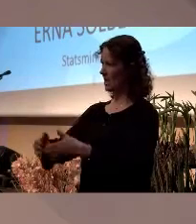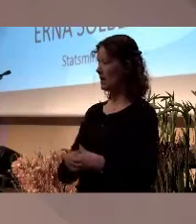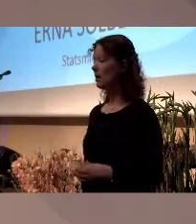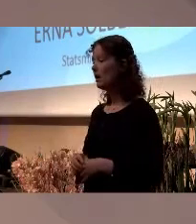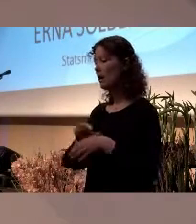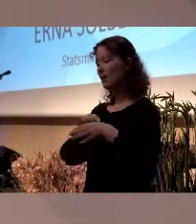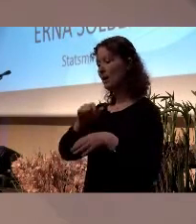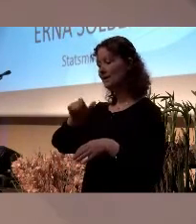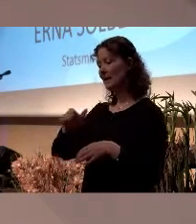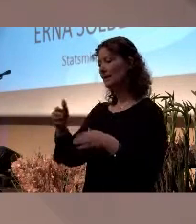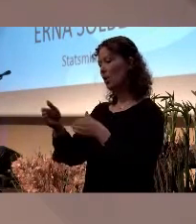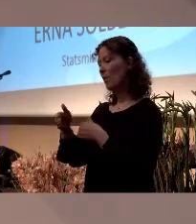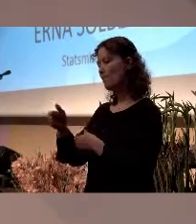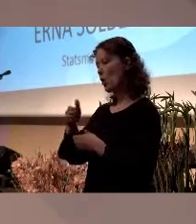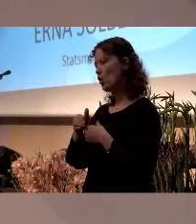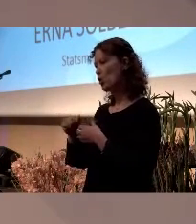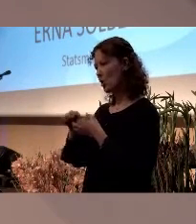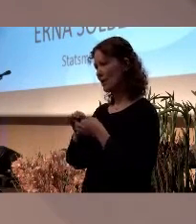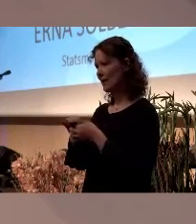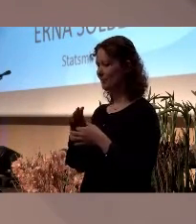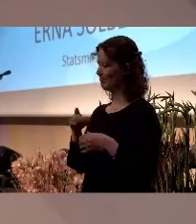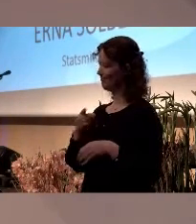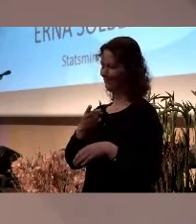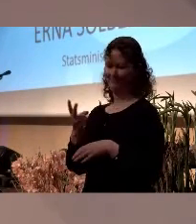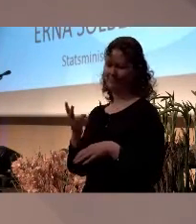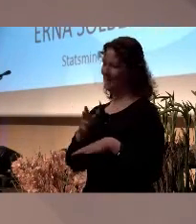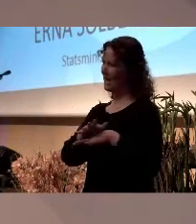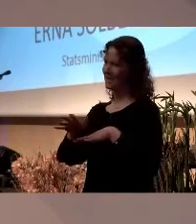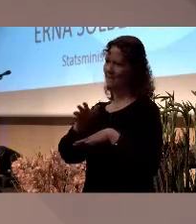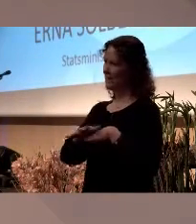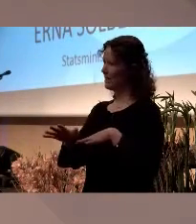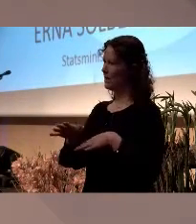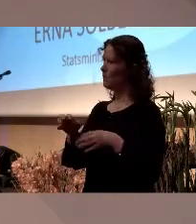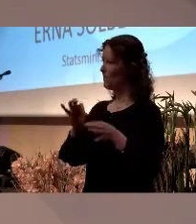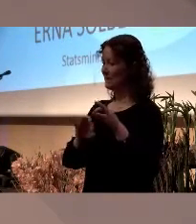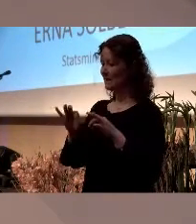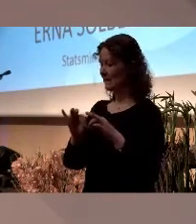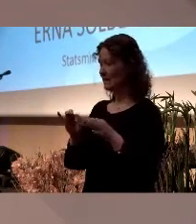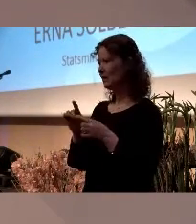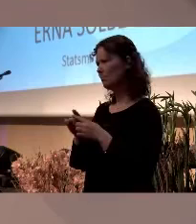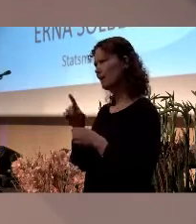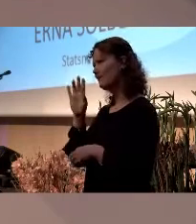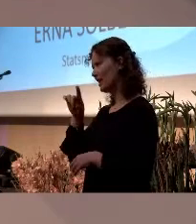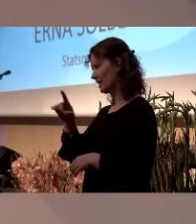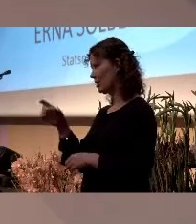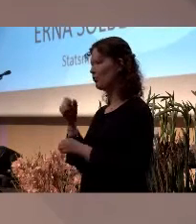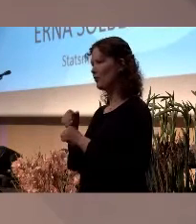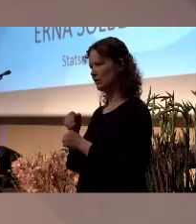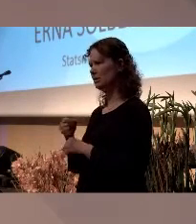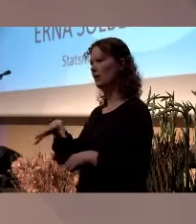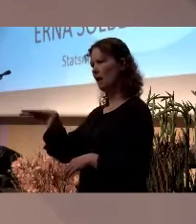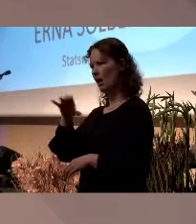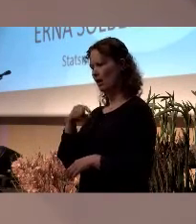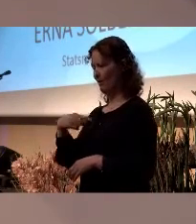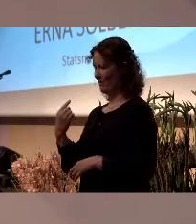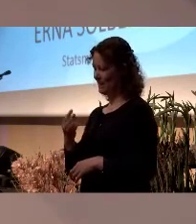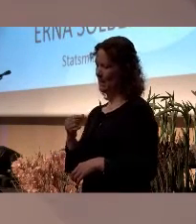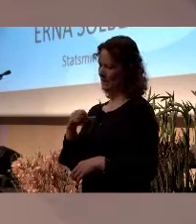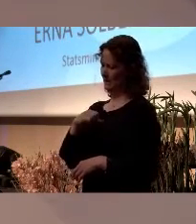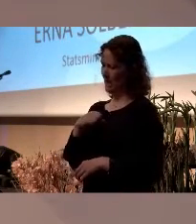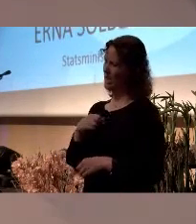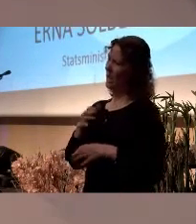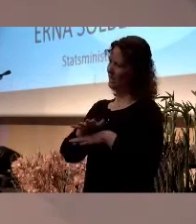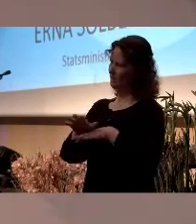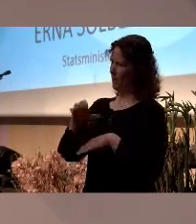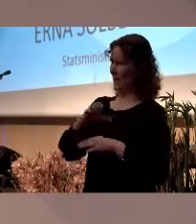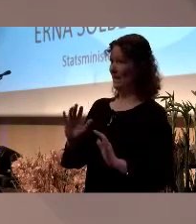Pasienter og pårørende er ikke eksperter på medisin. Men vet du hva, vi er faktisk alle eksperter på vårt eget liv.